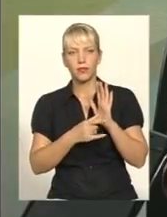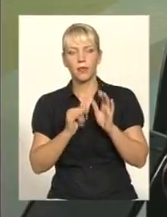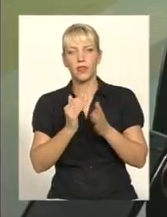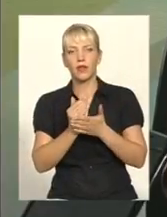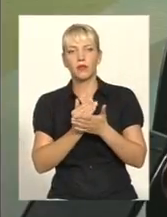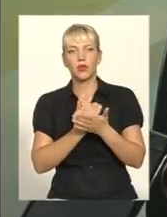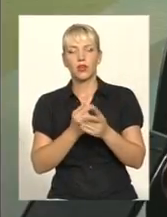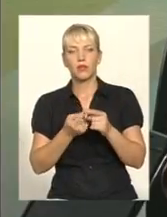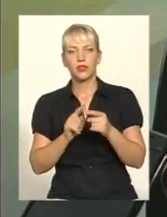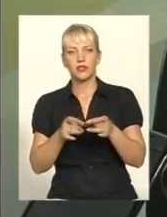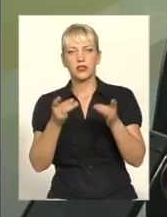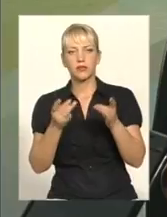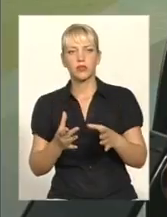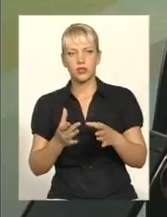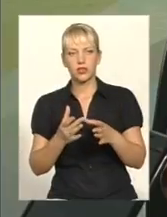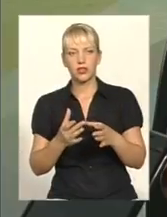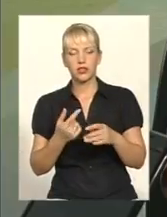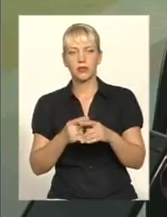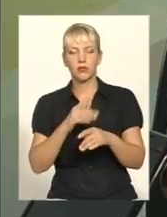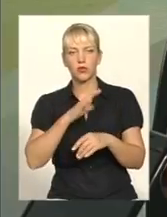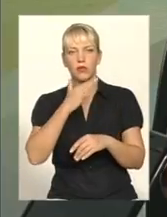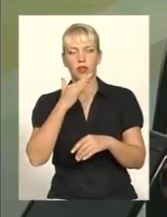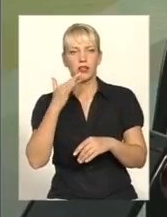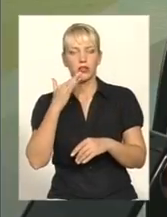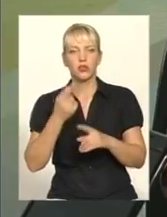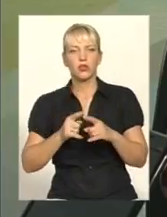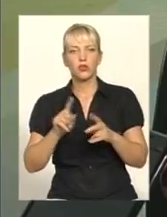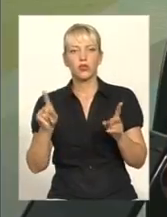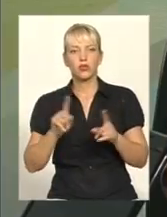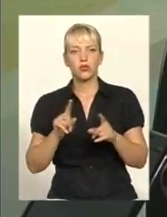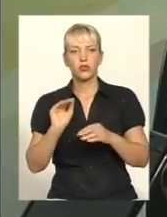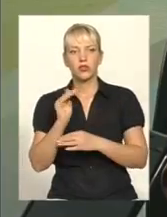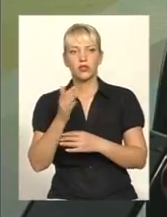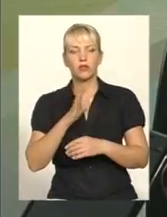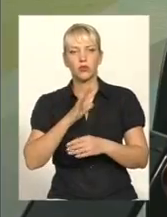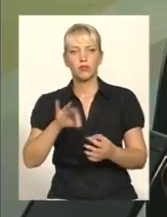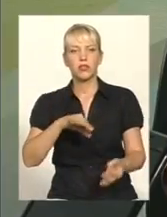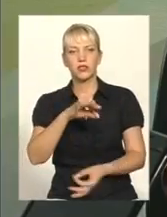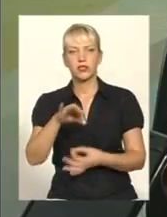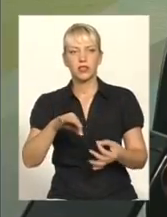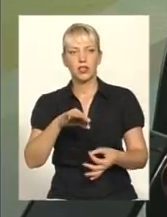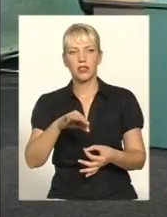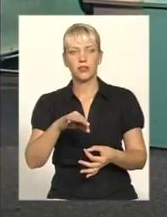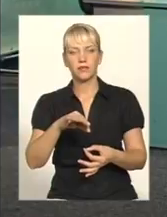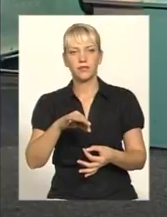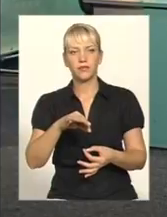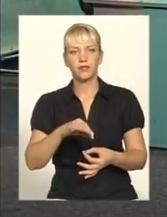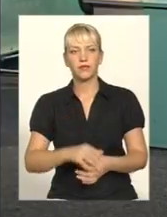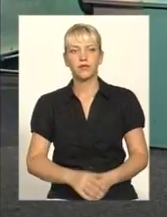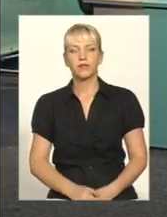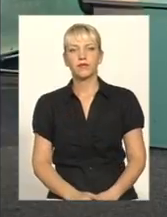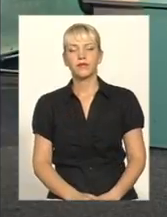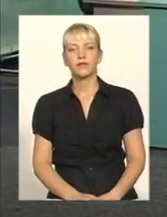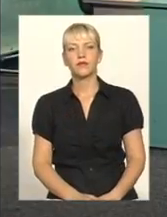програми ці спростилися, адже там, звичайно, було багато того, що дитині було б зайвим і не давало їй ефективно засвоїти навчальні